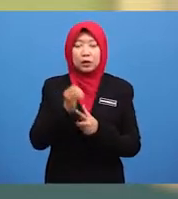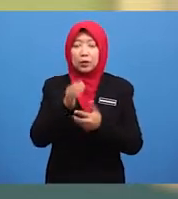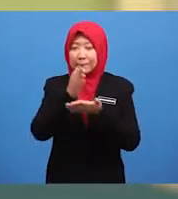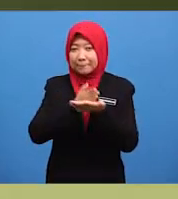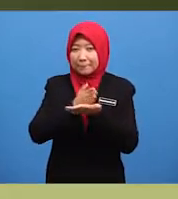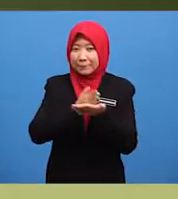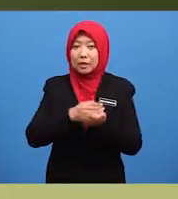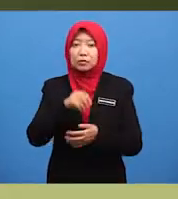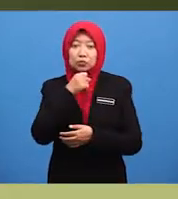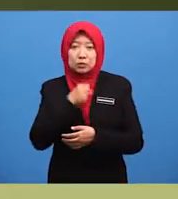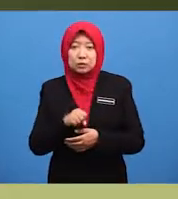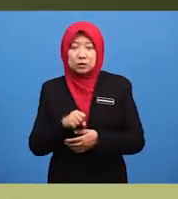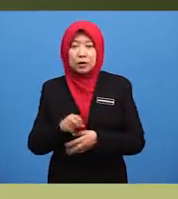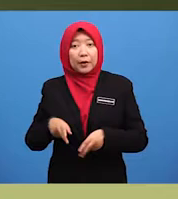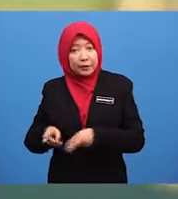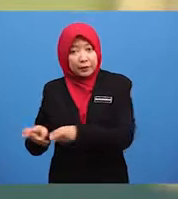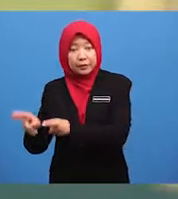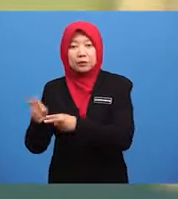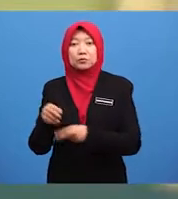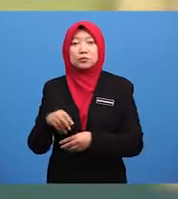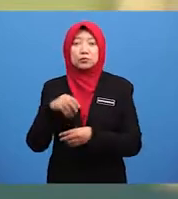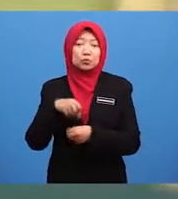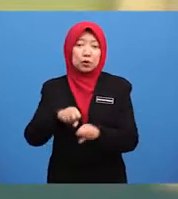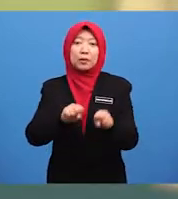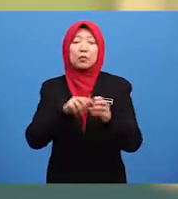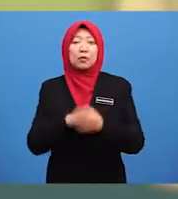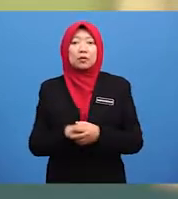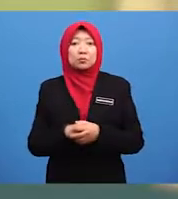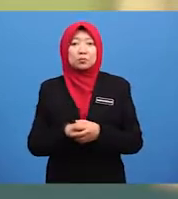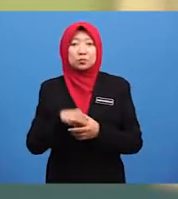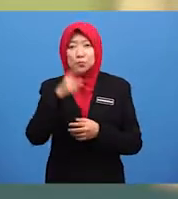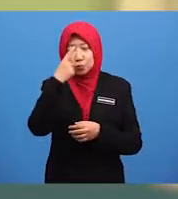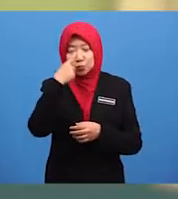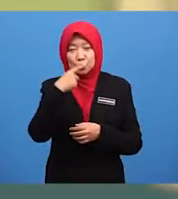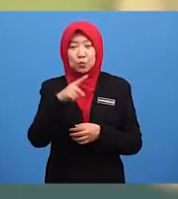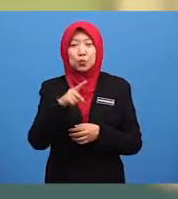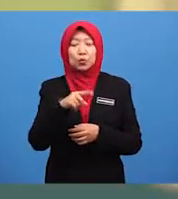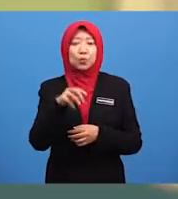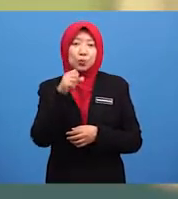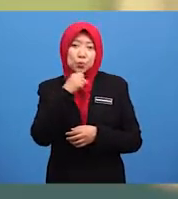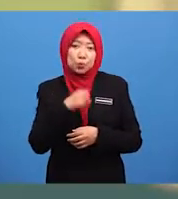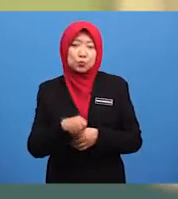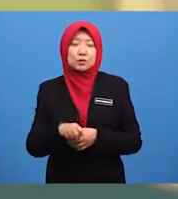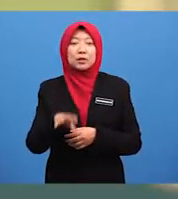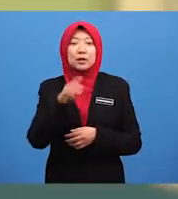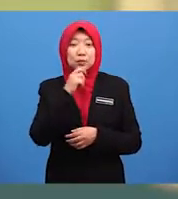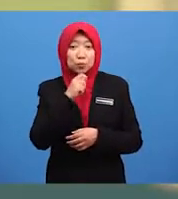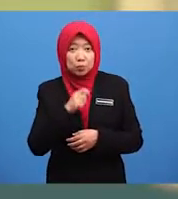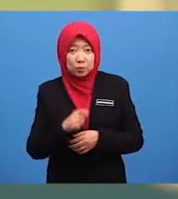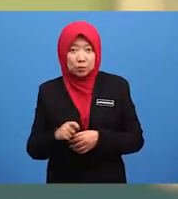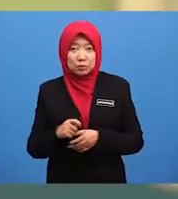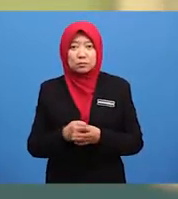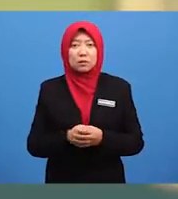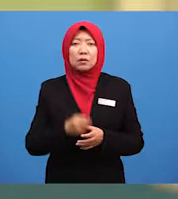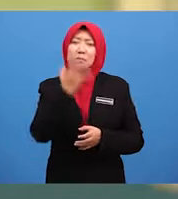pertengahan usia. Hilir sungai pula merujuk peringkat sungai pada usia tua. Kenapa